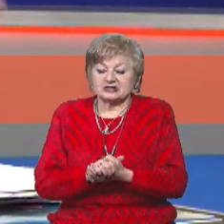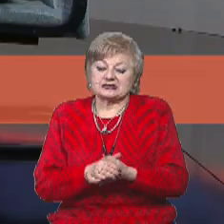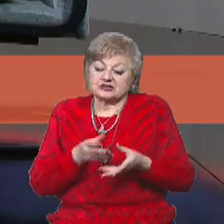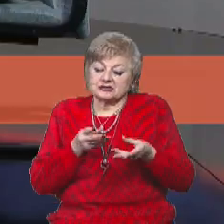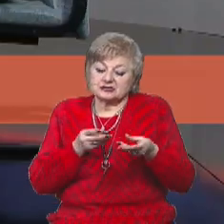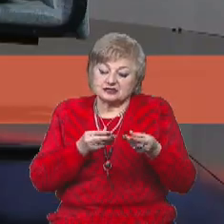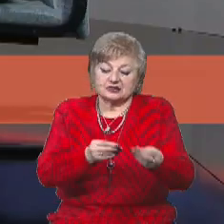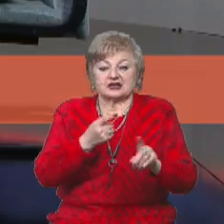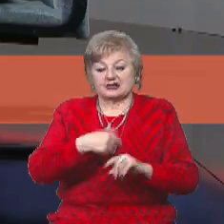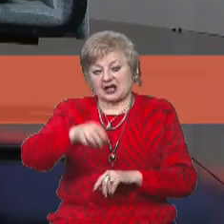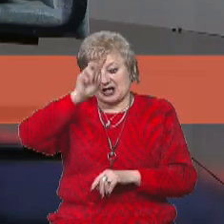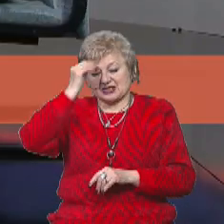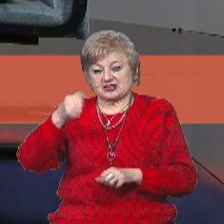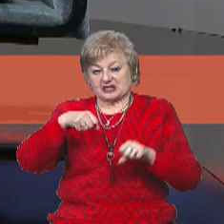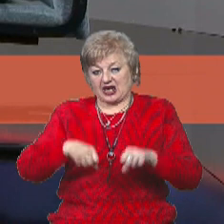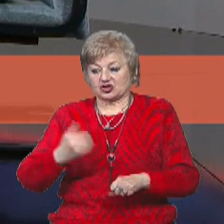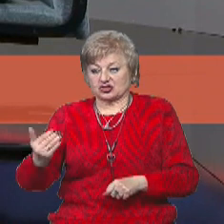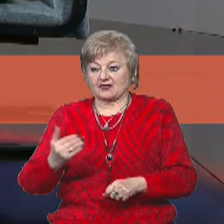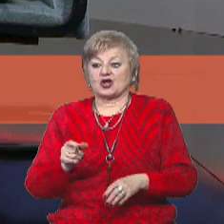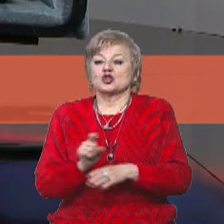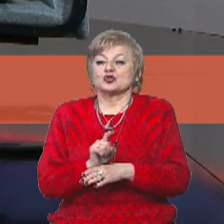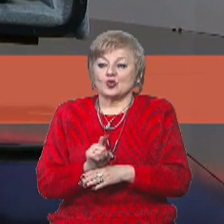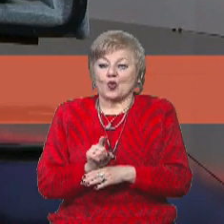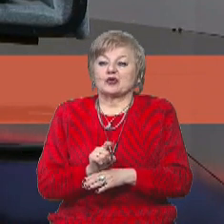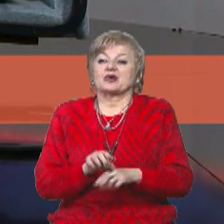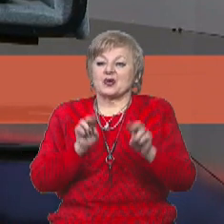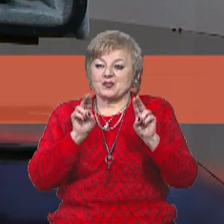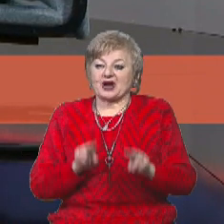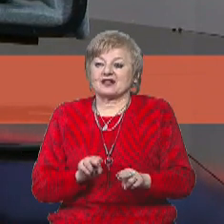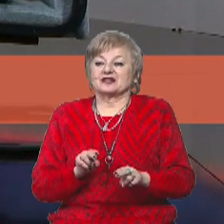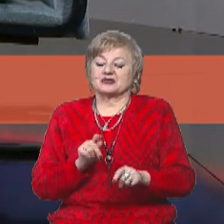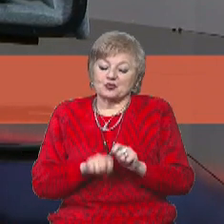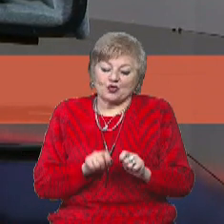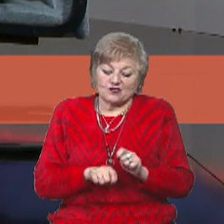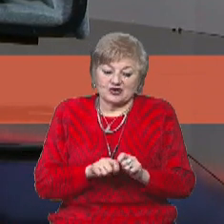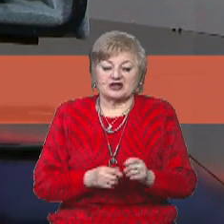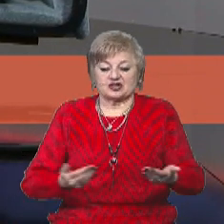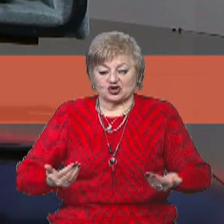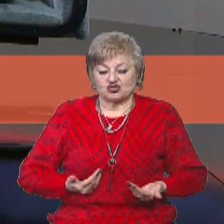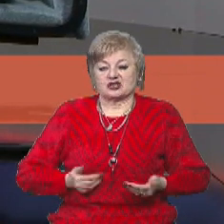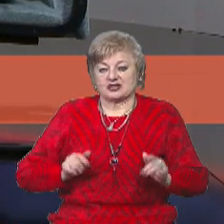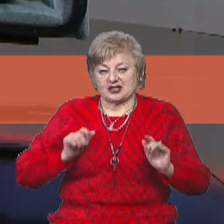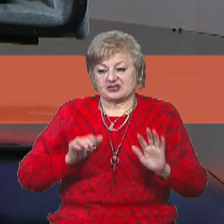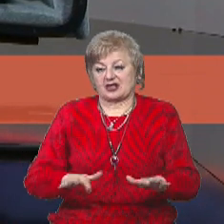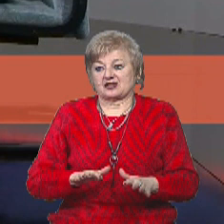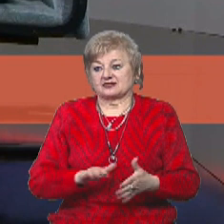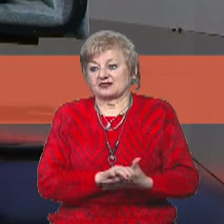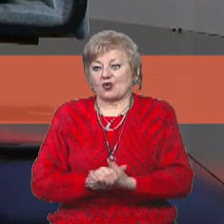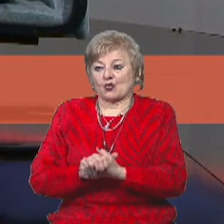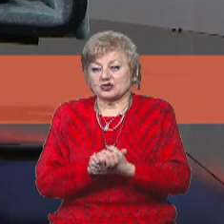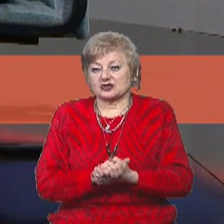на державу з тим, щоб держава нормами права врегулювала життєдіяльність громадянського